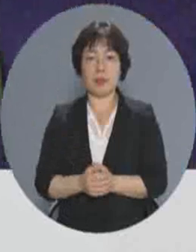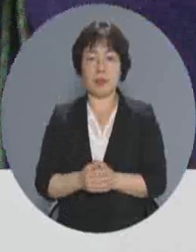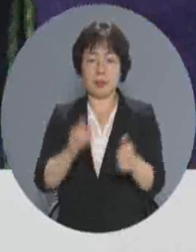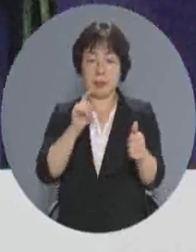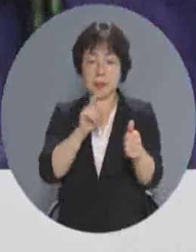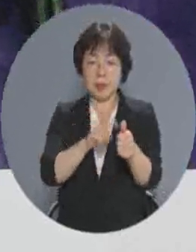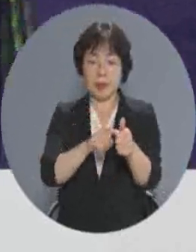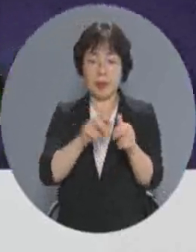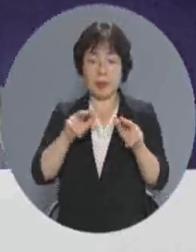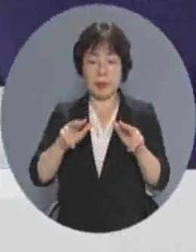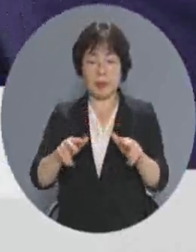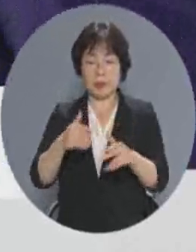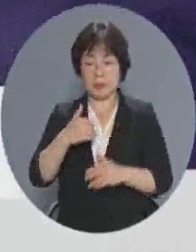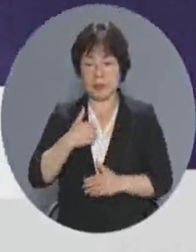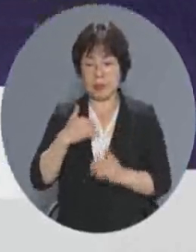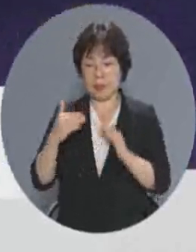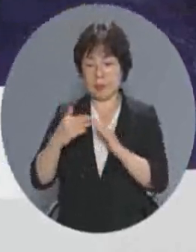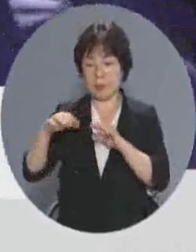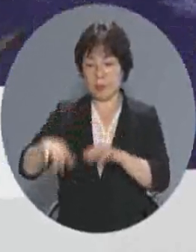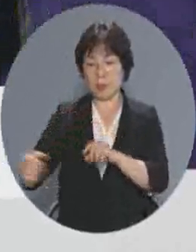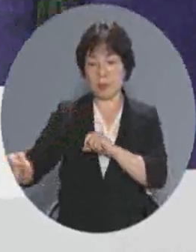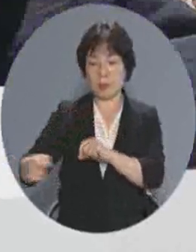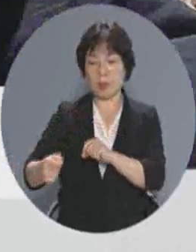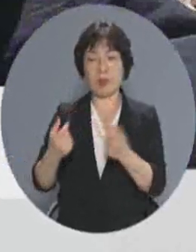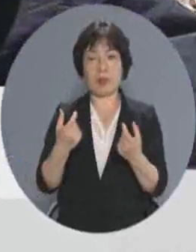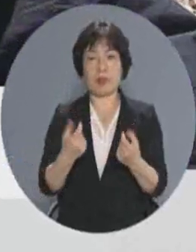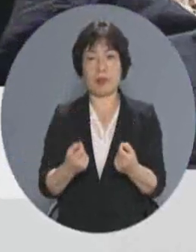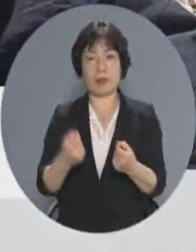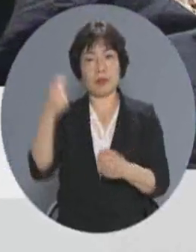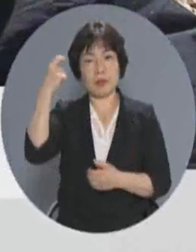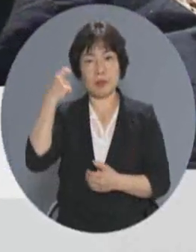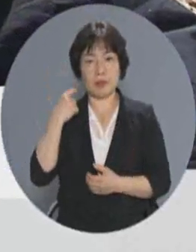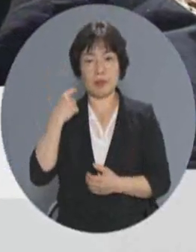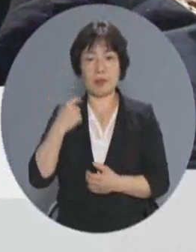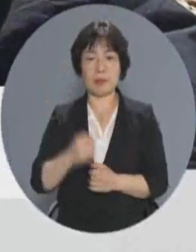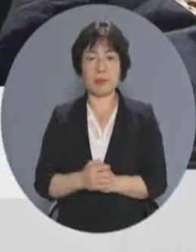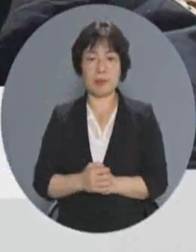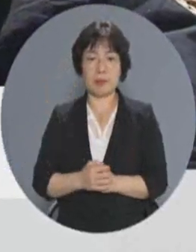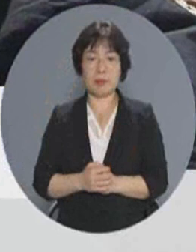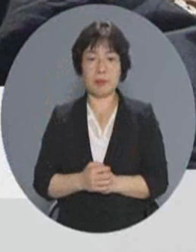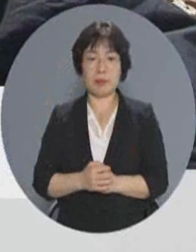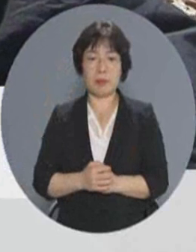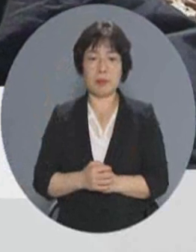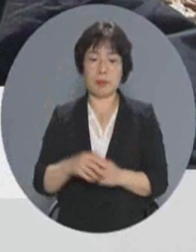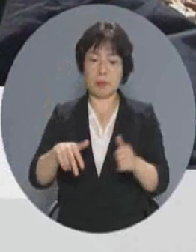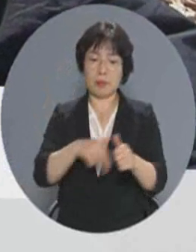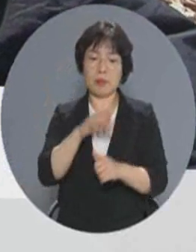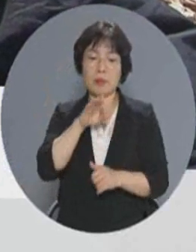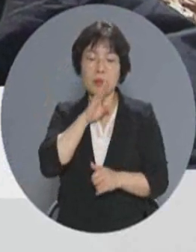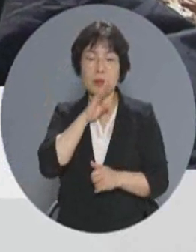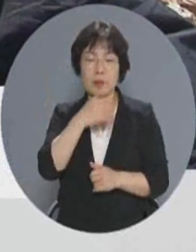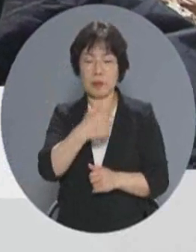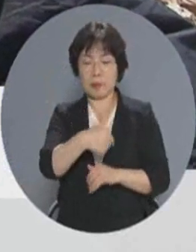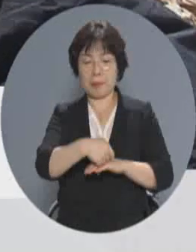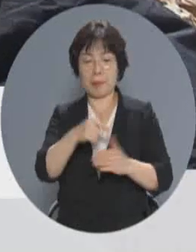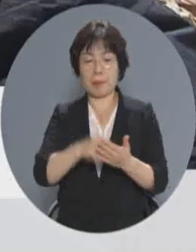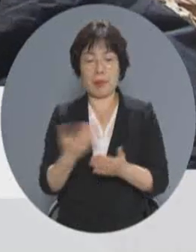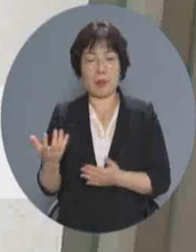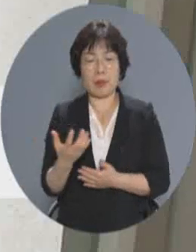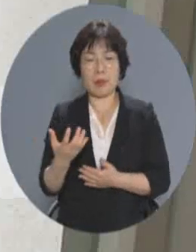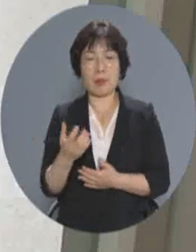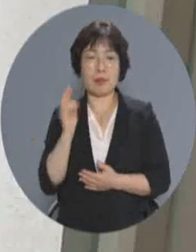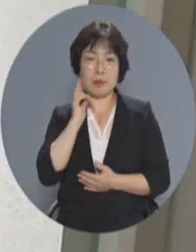김홍빈 대장이 지금 바로 제 곁에 있는 것 같은데 제 현재 상태에 있어서는 정말 가슴이 찢어지는 그런